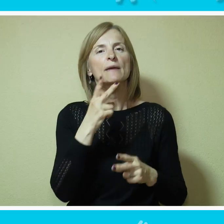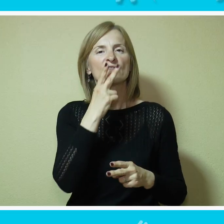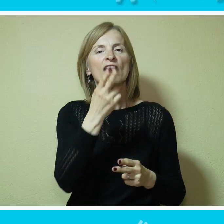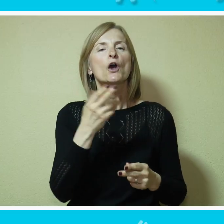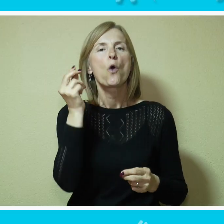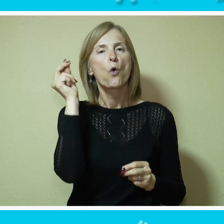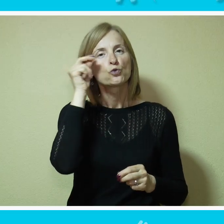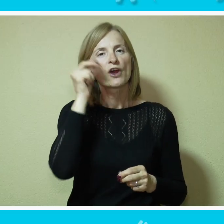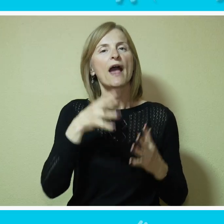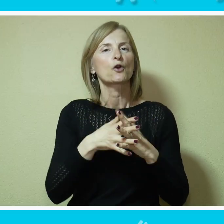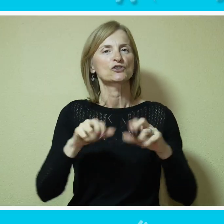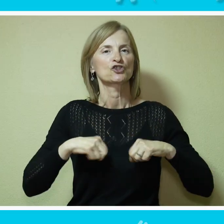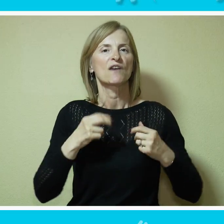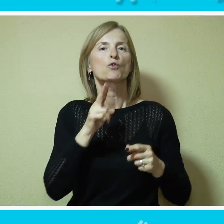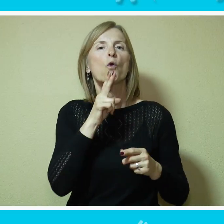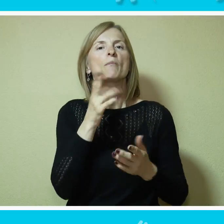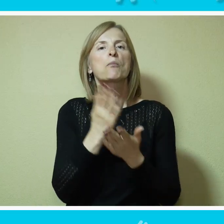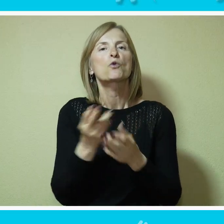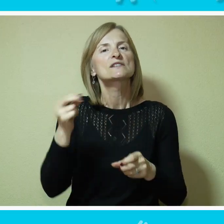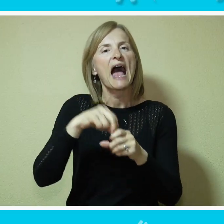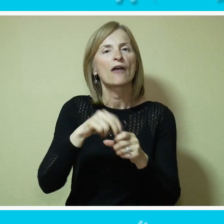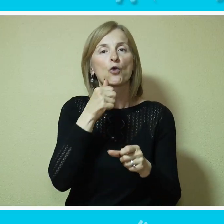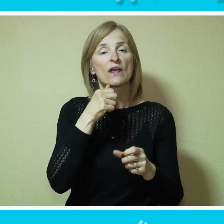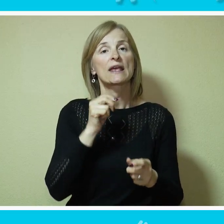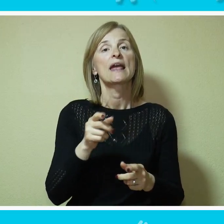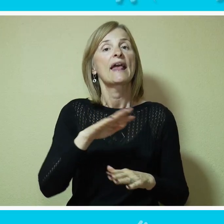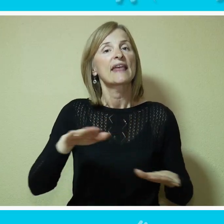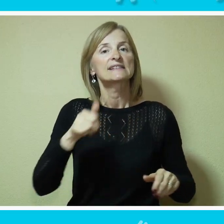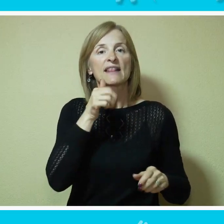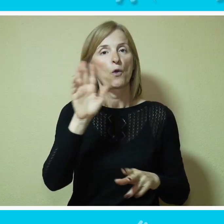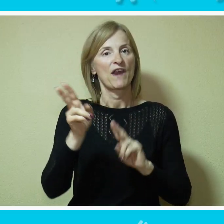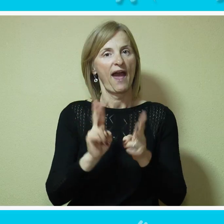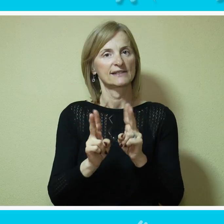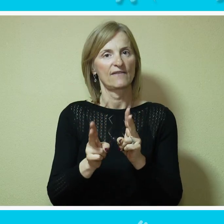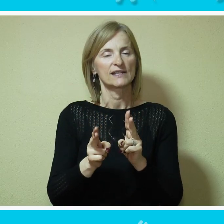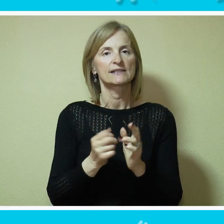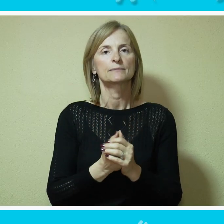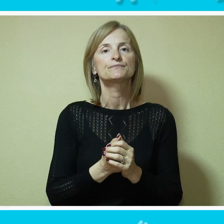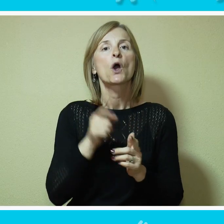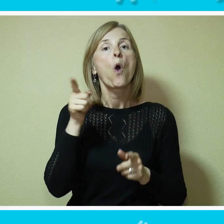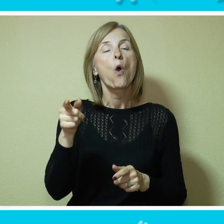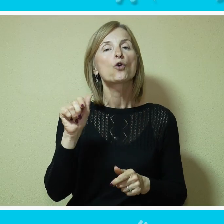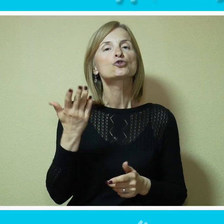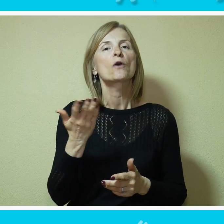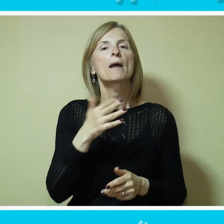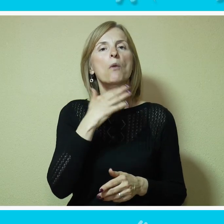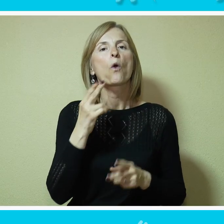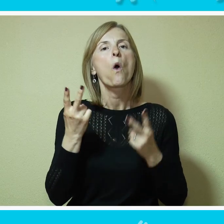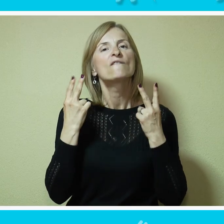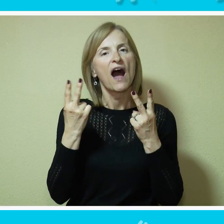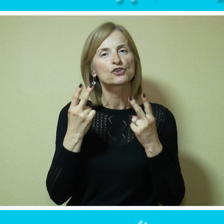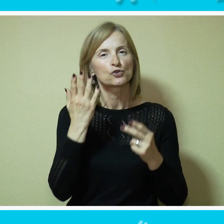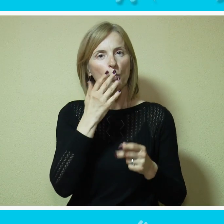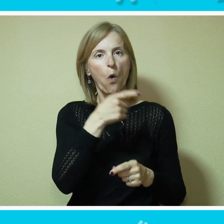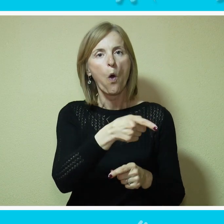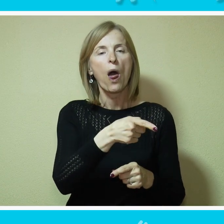život u kojima zajedno učestvuju i deca i njihovi nastavnici. Ono što je prednost ove